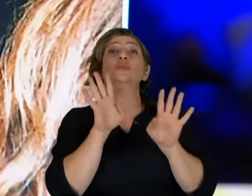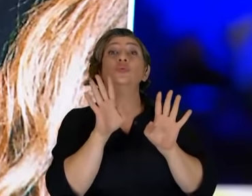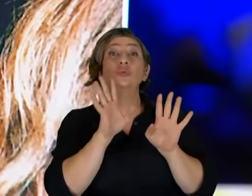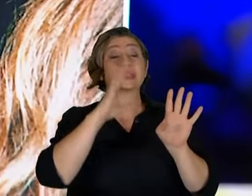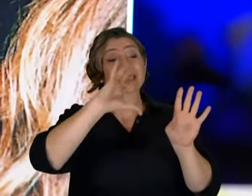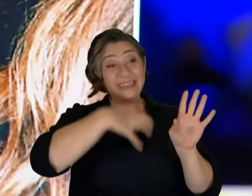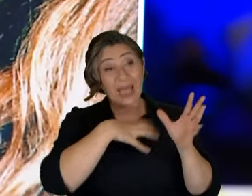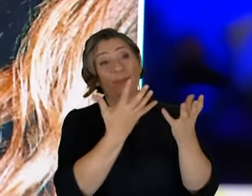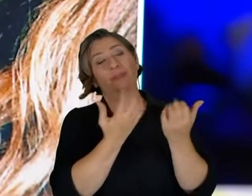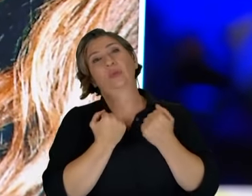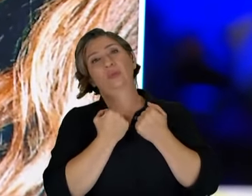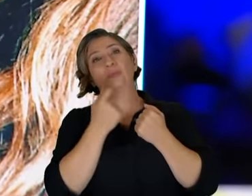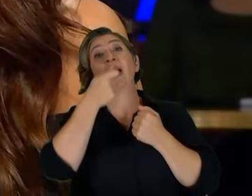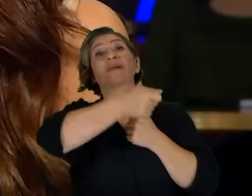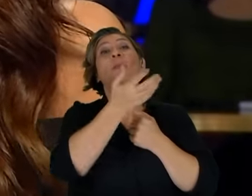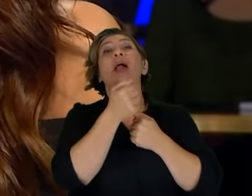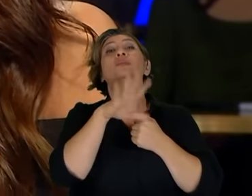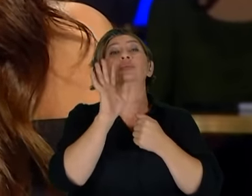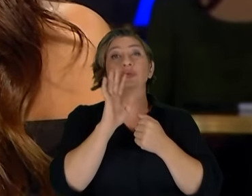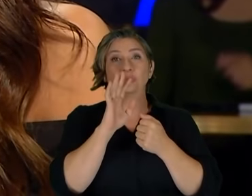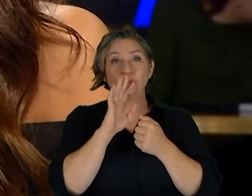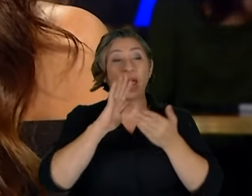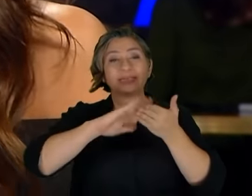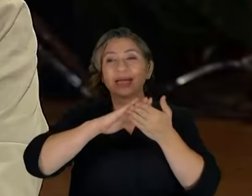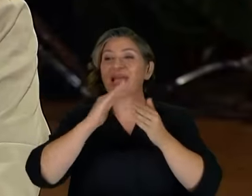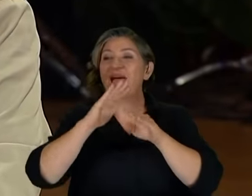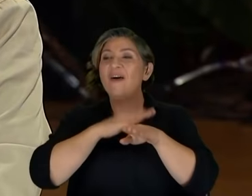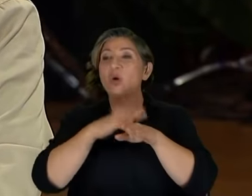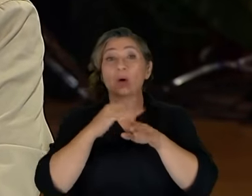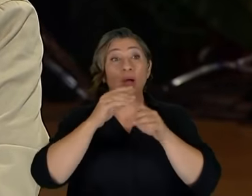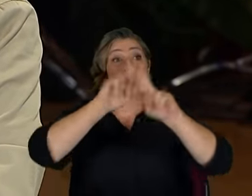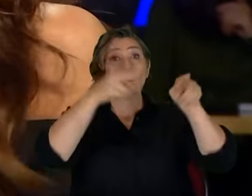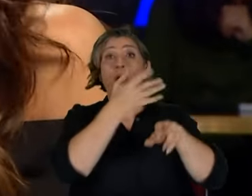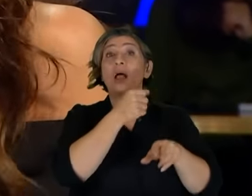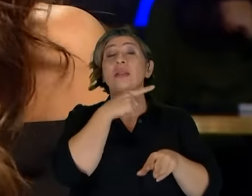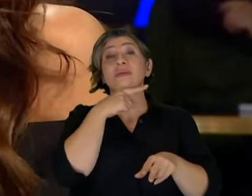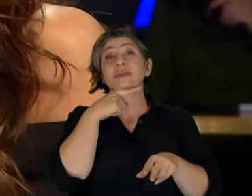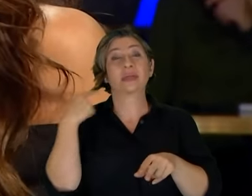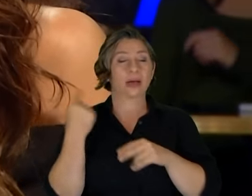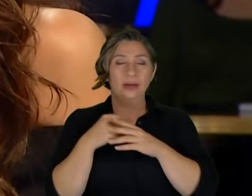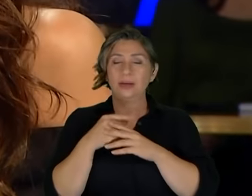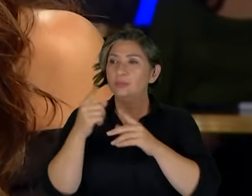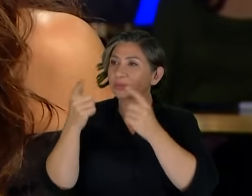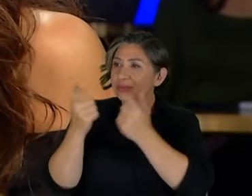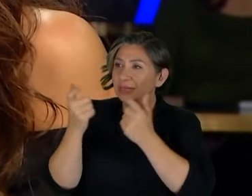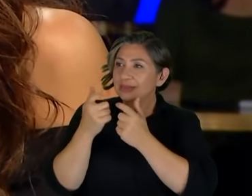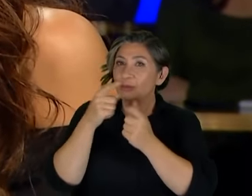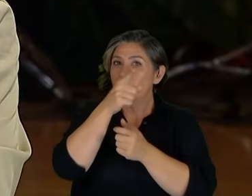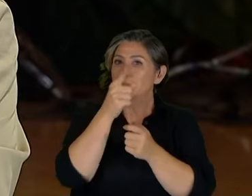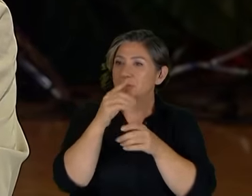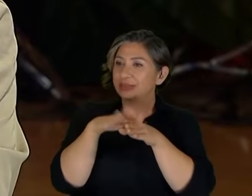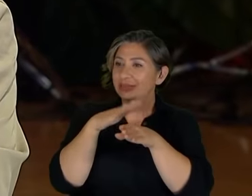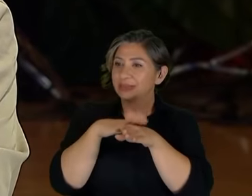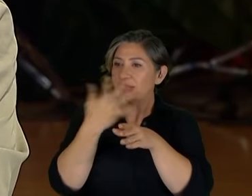almıyoruz. Sahipleniyoruz zaten. Sahipleniyoruz arkadaşlarımızın zaten. Yardımlarını alıyoruz. Pet shop'tan asla, almıyorsunuz. Asla, asla öyle bunu bir şey nerede, yok. Peki British Short